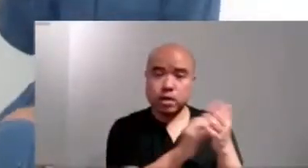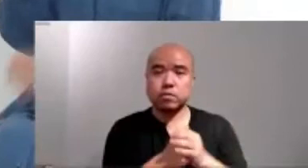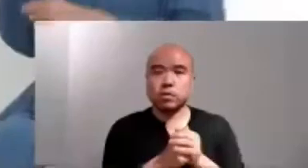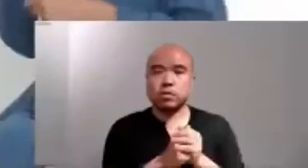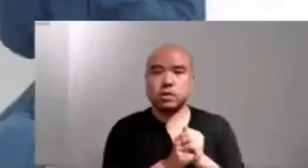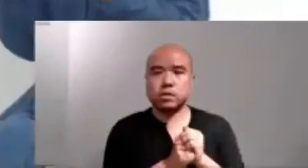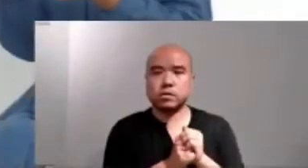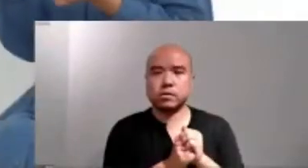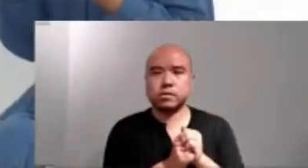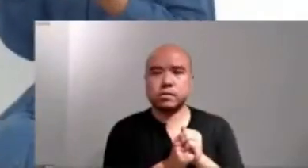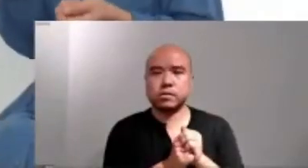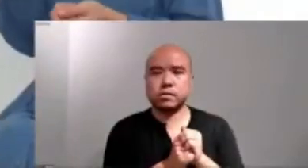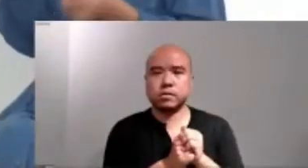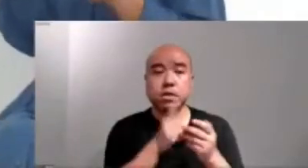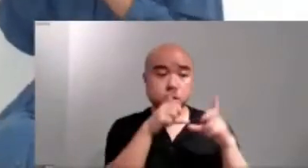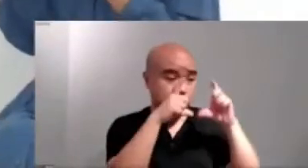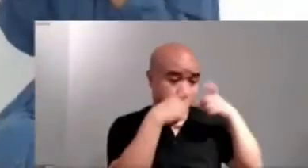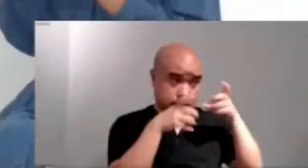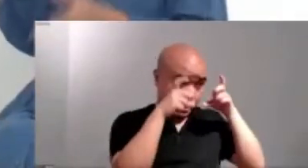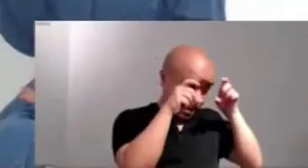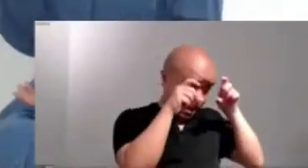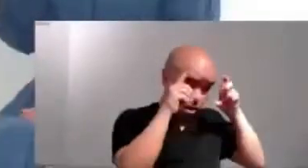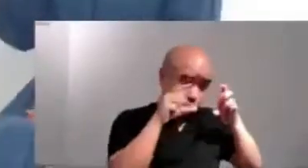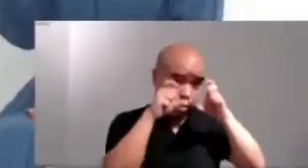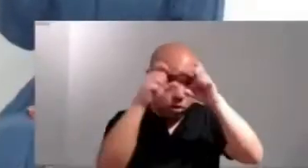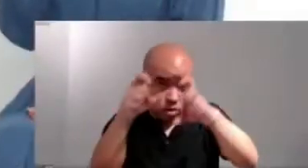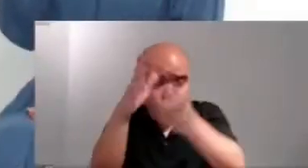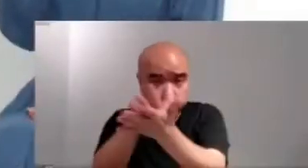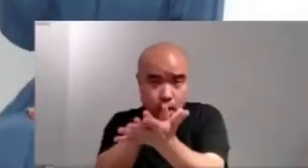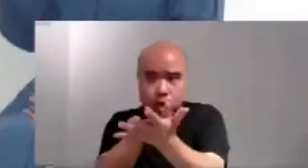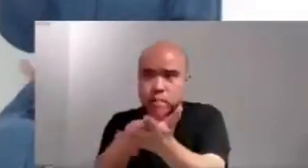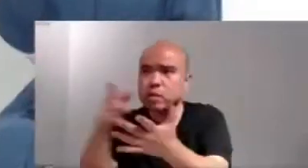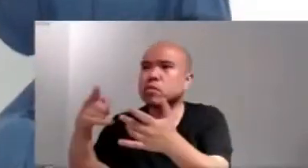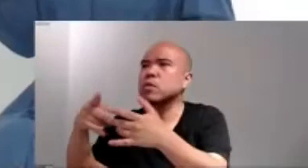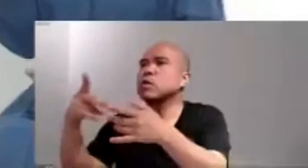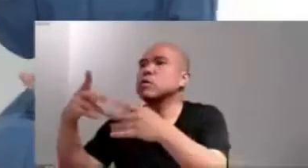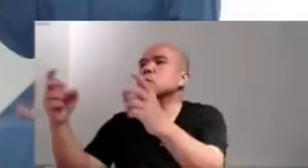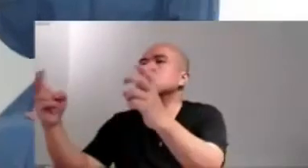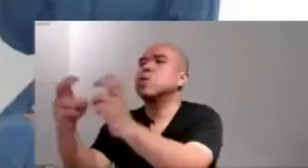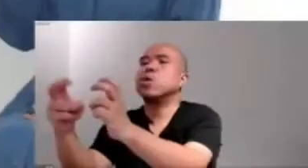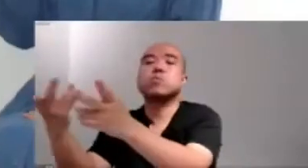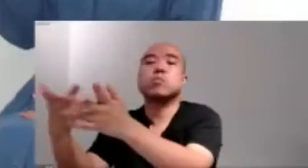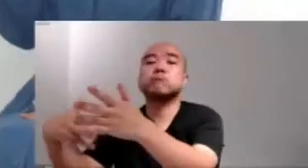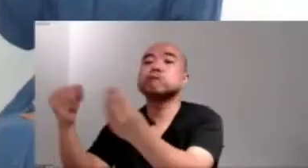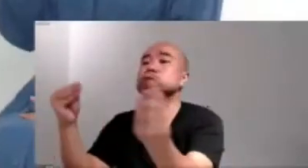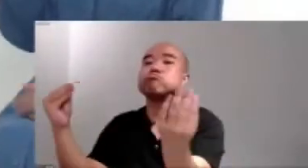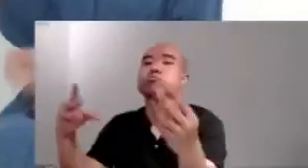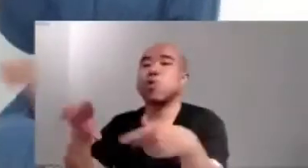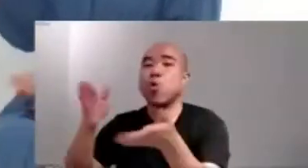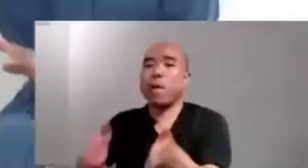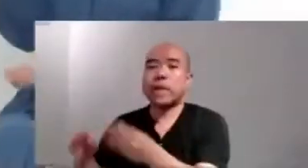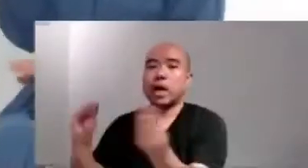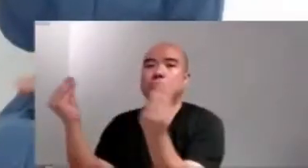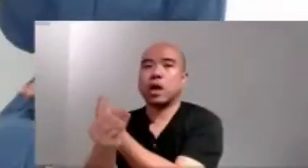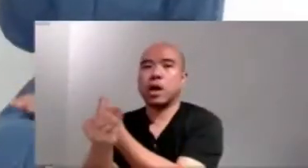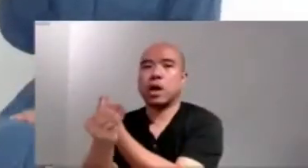就是、你見有什麼就 upload 上網啦，跟著你們自己交收啦，即就好像 eBay 啊 Carousel 那樣，但只不過是這個是沒有